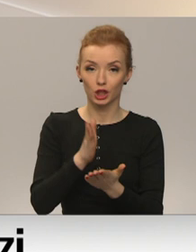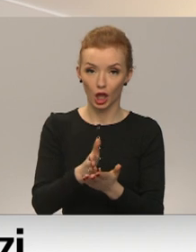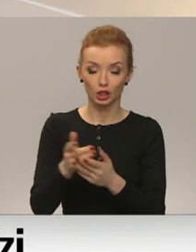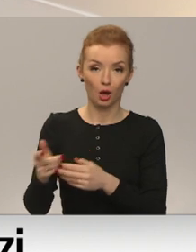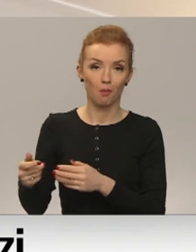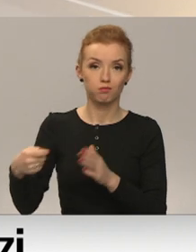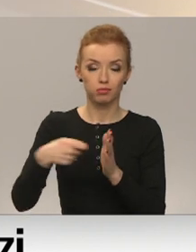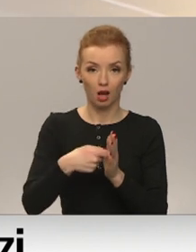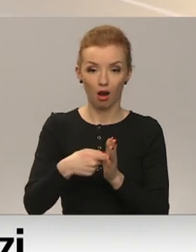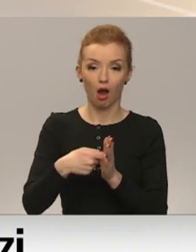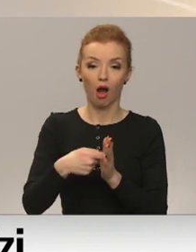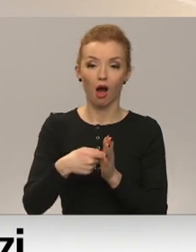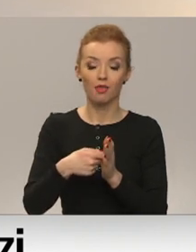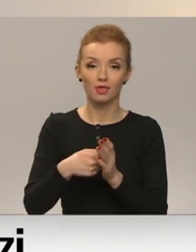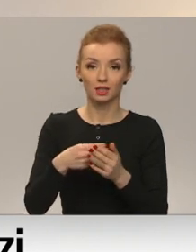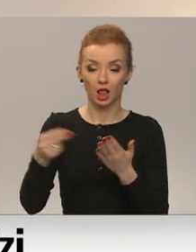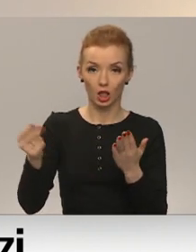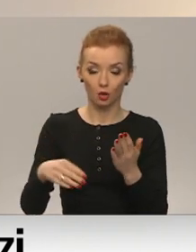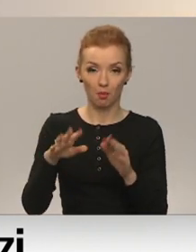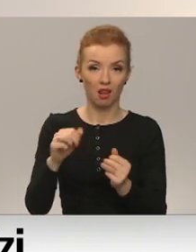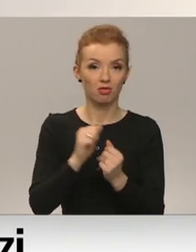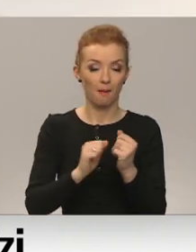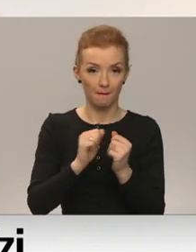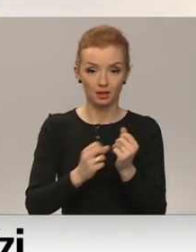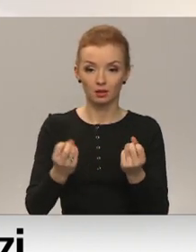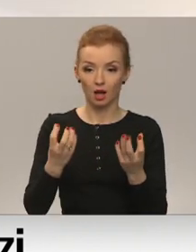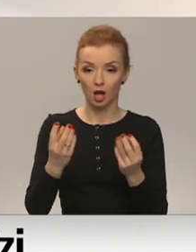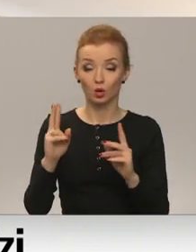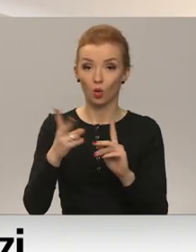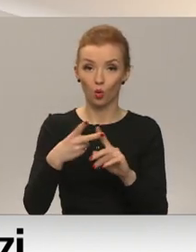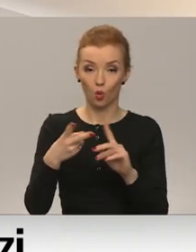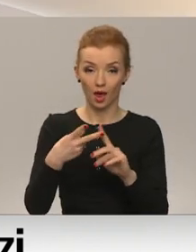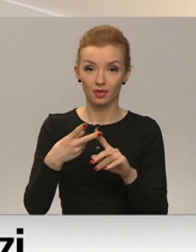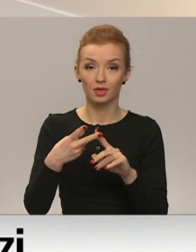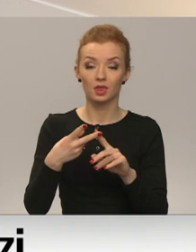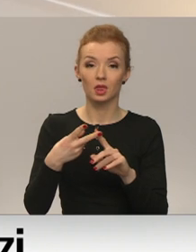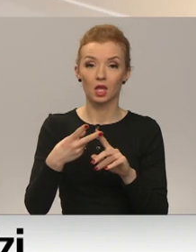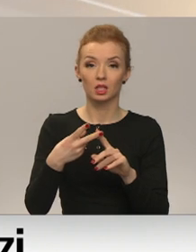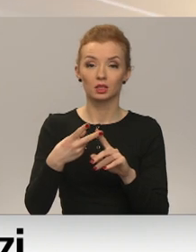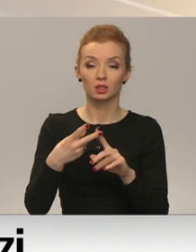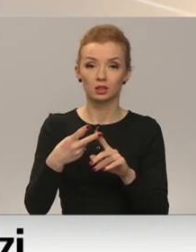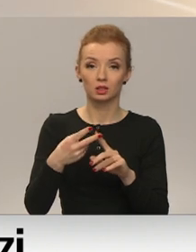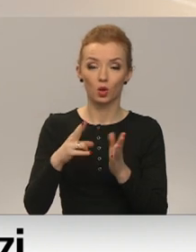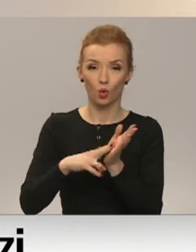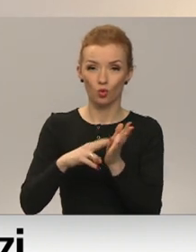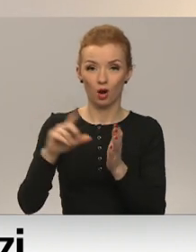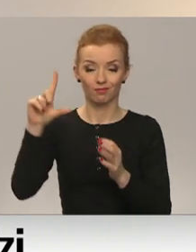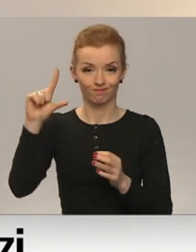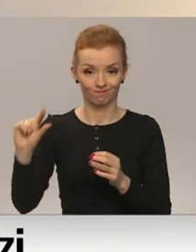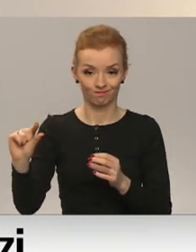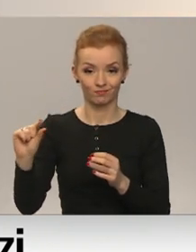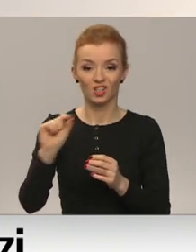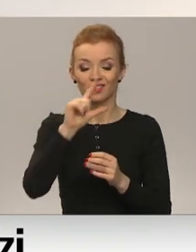līgumi par dabas gāzi. Otrā lieta būtu akcīzes nodokļa pazemināšana vismaz